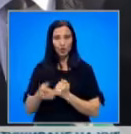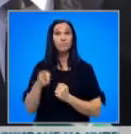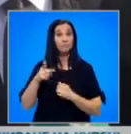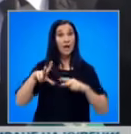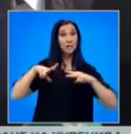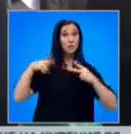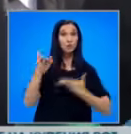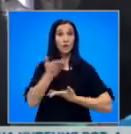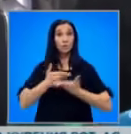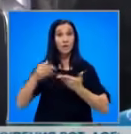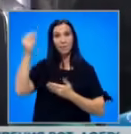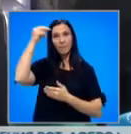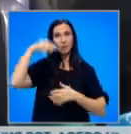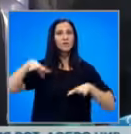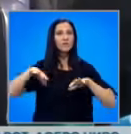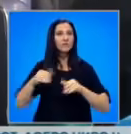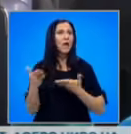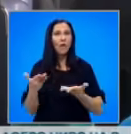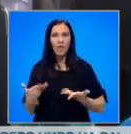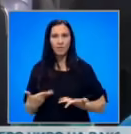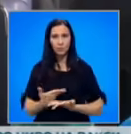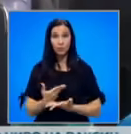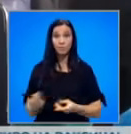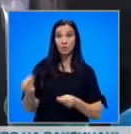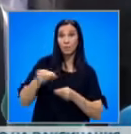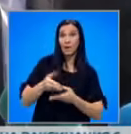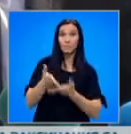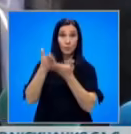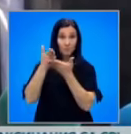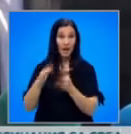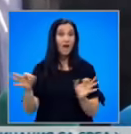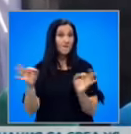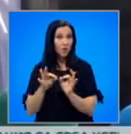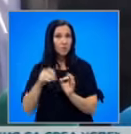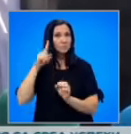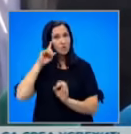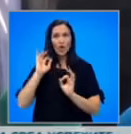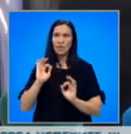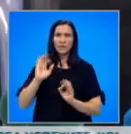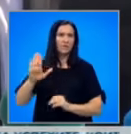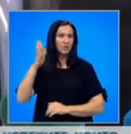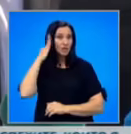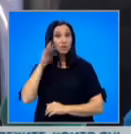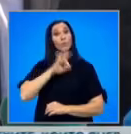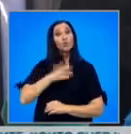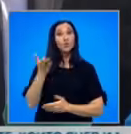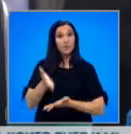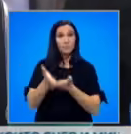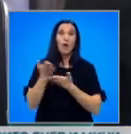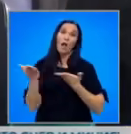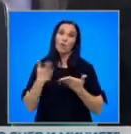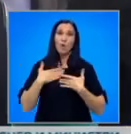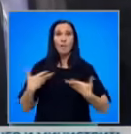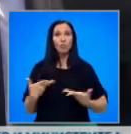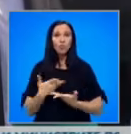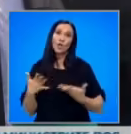Тази сутрин обсъдихме с българските власти къде е необходимо да добавим подкрепа от Frontex и мисля, че наистина страната ви ще получи тази подкрепа, където има